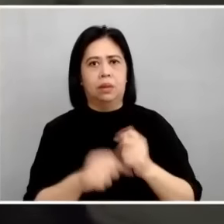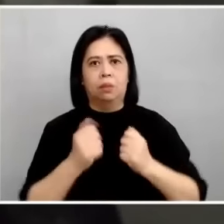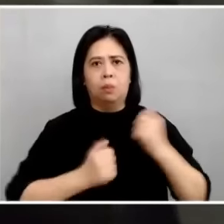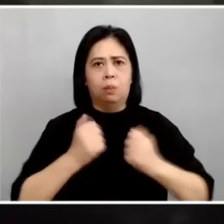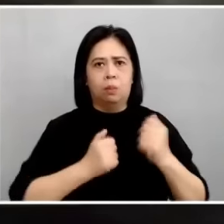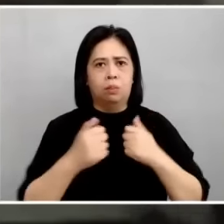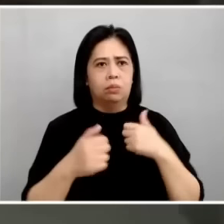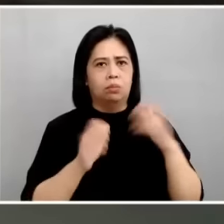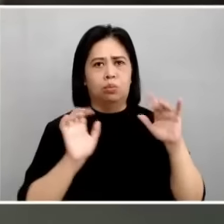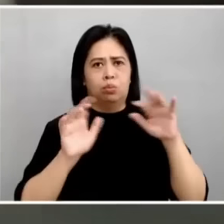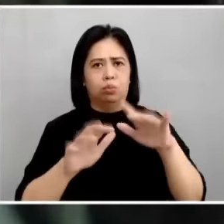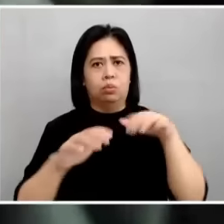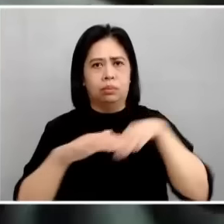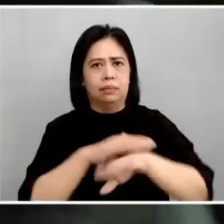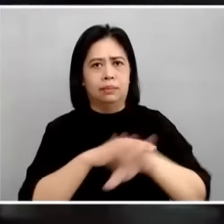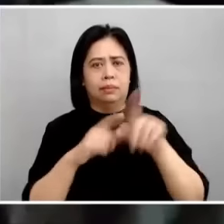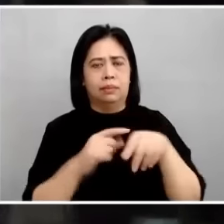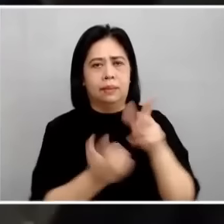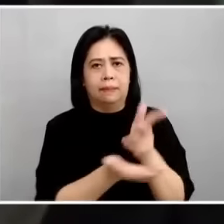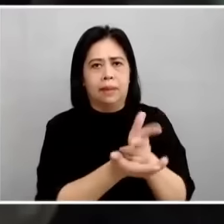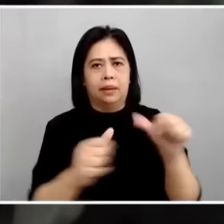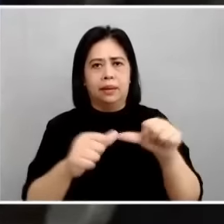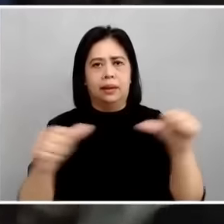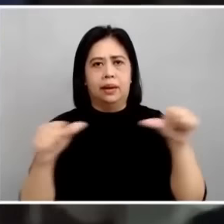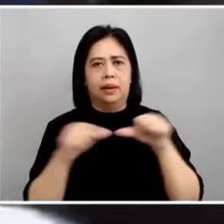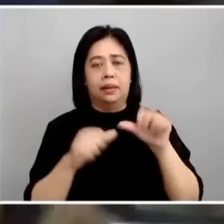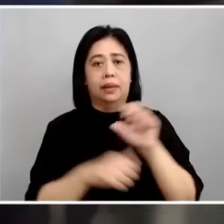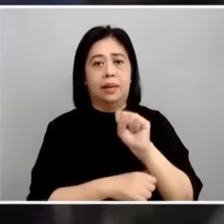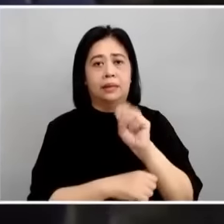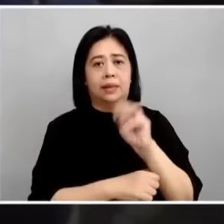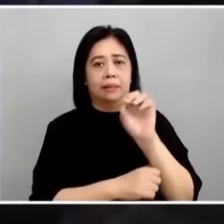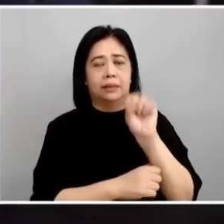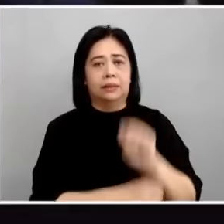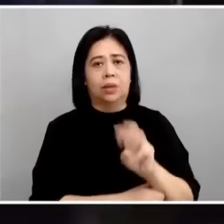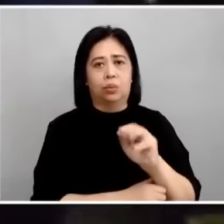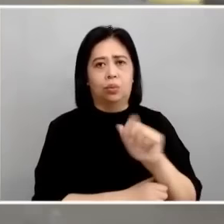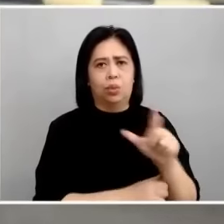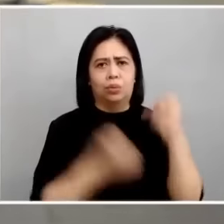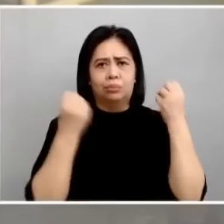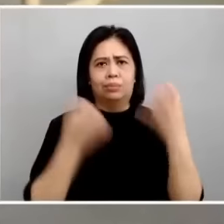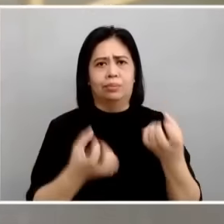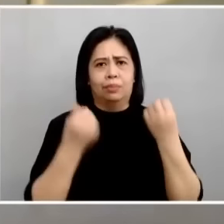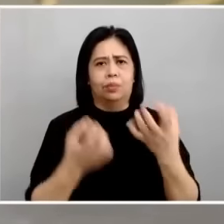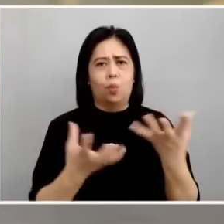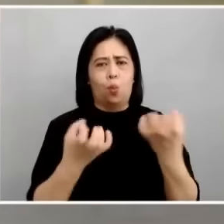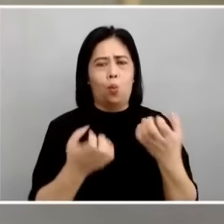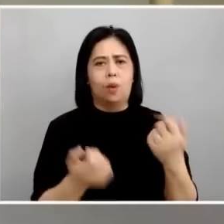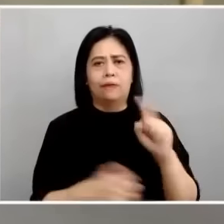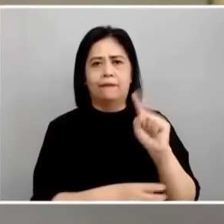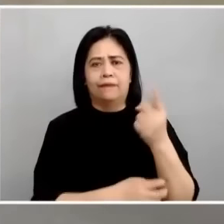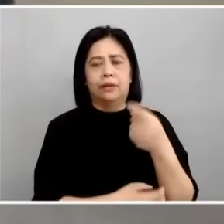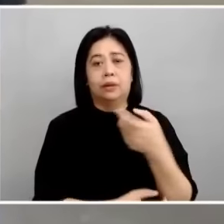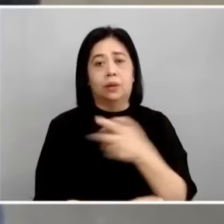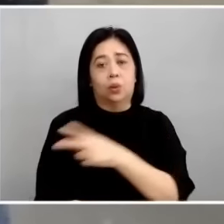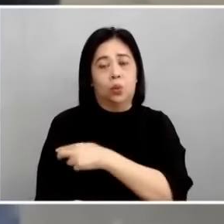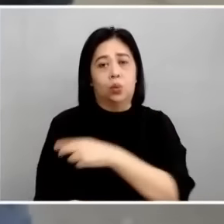namang makapasok sa loob ng parking area ng SM South Mall ang daan-daang taong gustong makakuha ng first dose ng